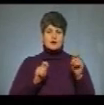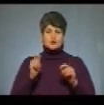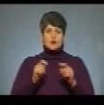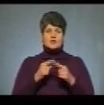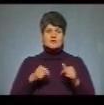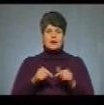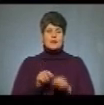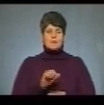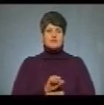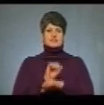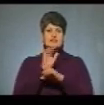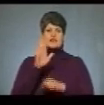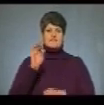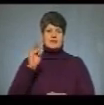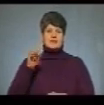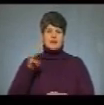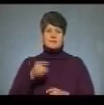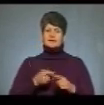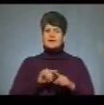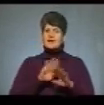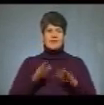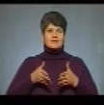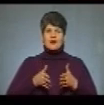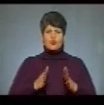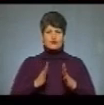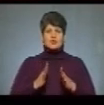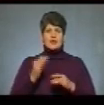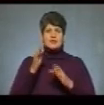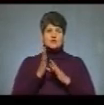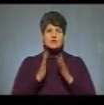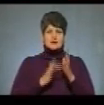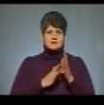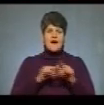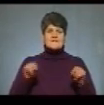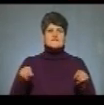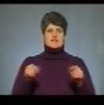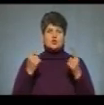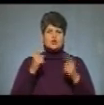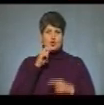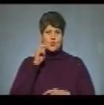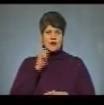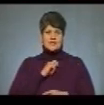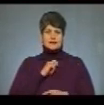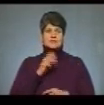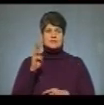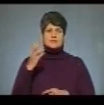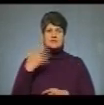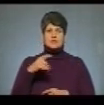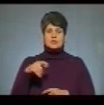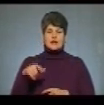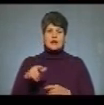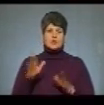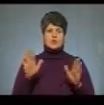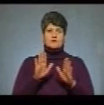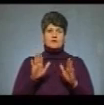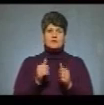Основною сюжетною лінією є не народження Ісуса Христа, а відродження України. Понад 350 людей колядували перед входом